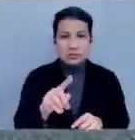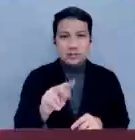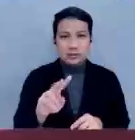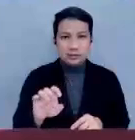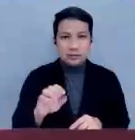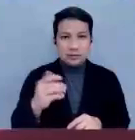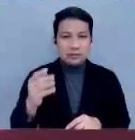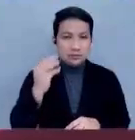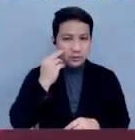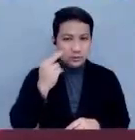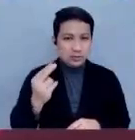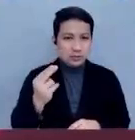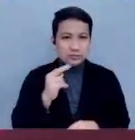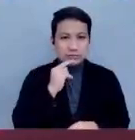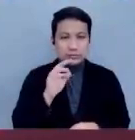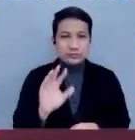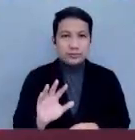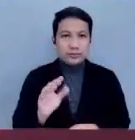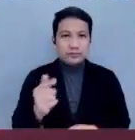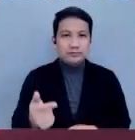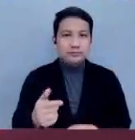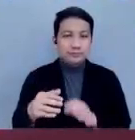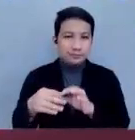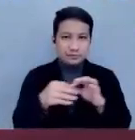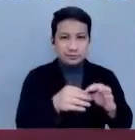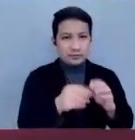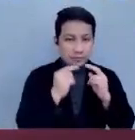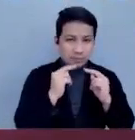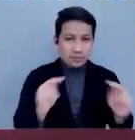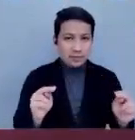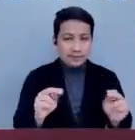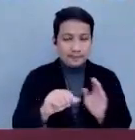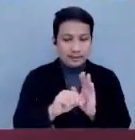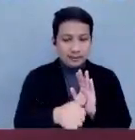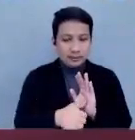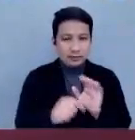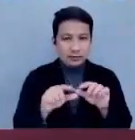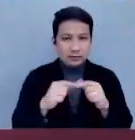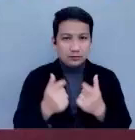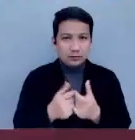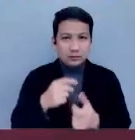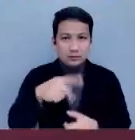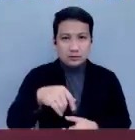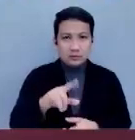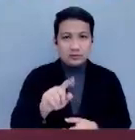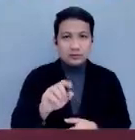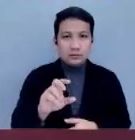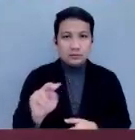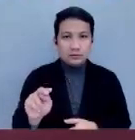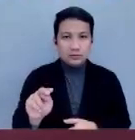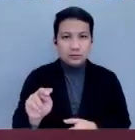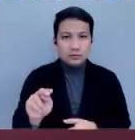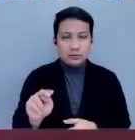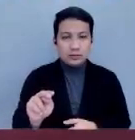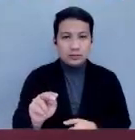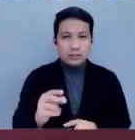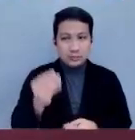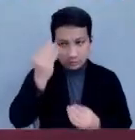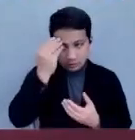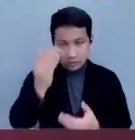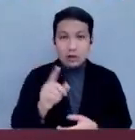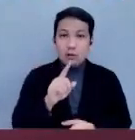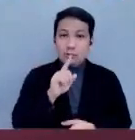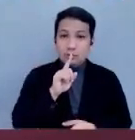5. At kautay pa rin ang balitang yan, iginiit ng grupong piston na tuloy ang kanilang tigil pasada sa